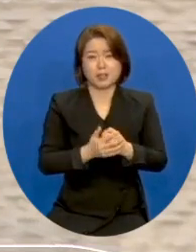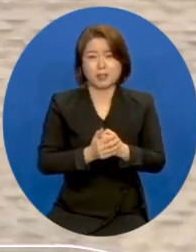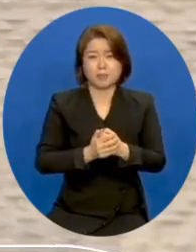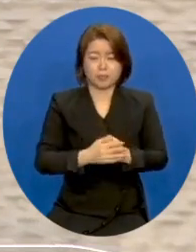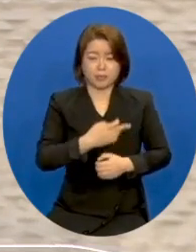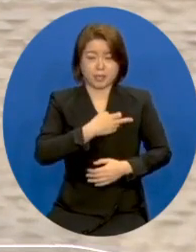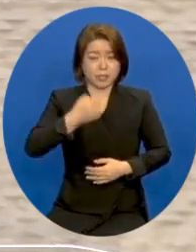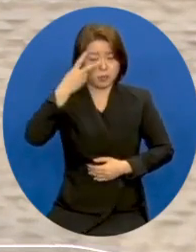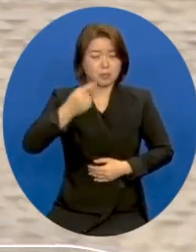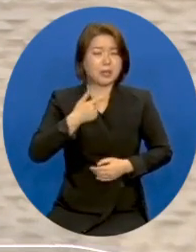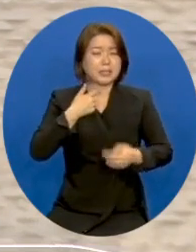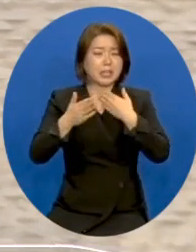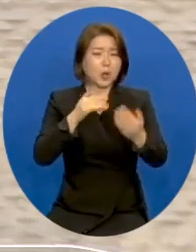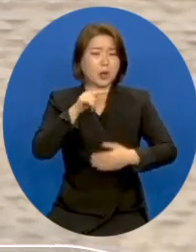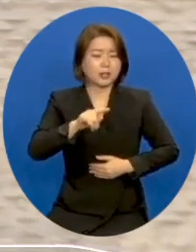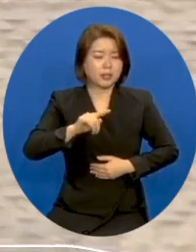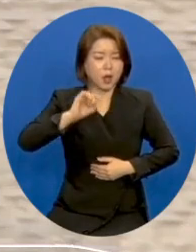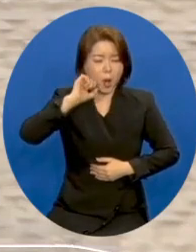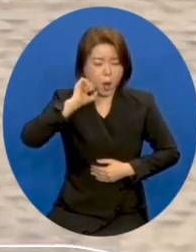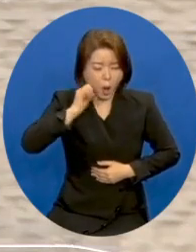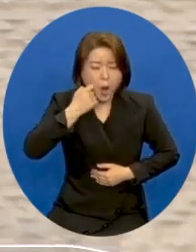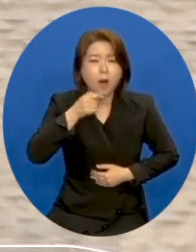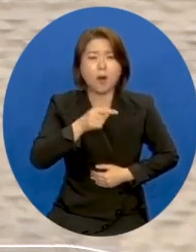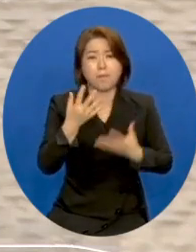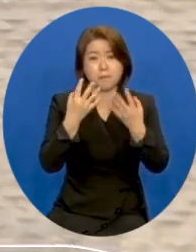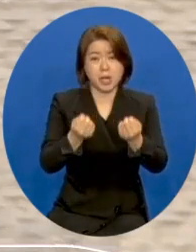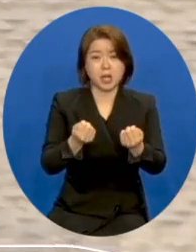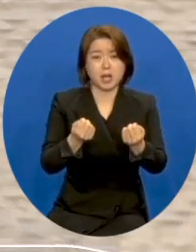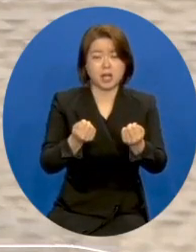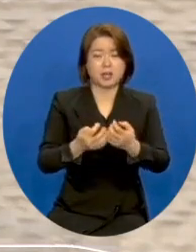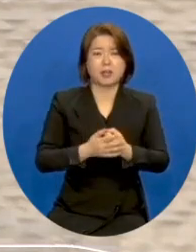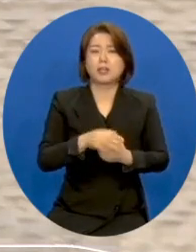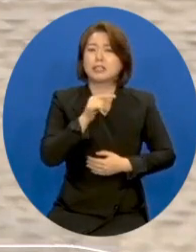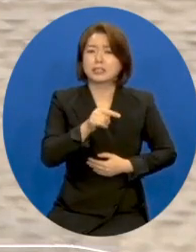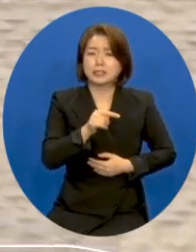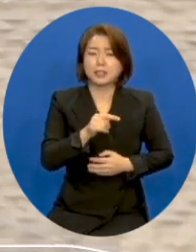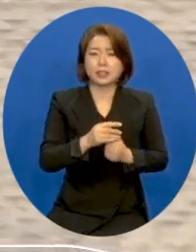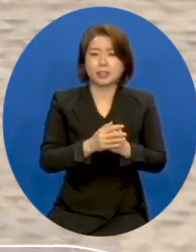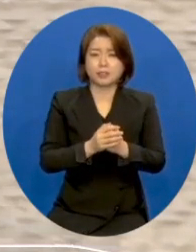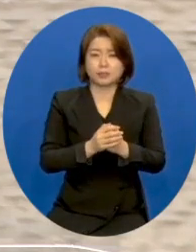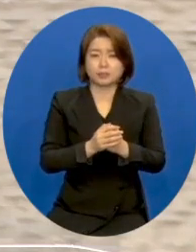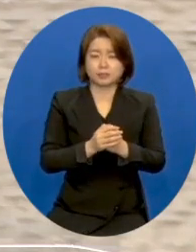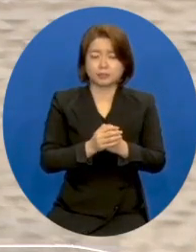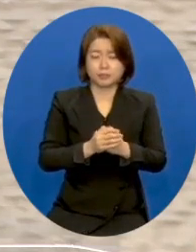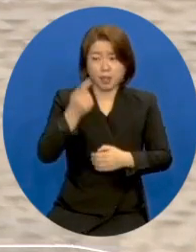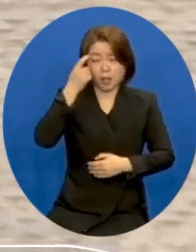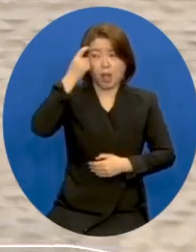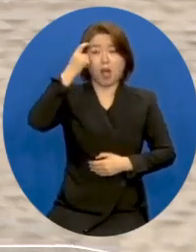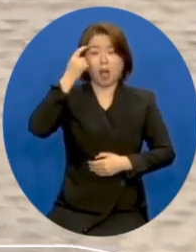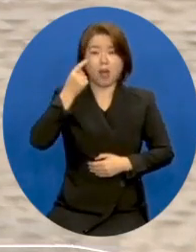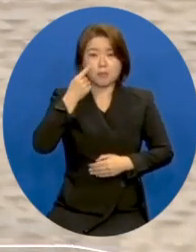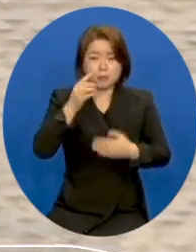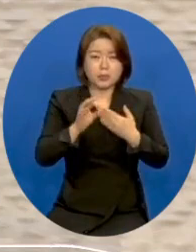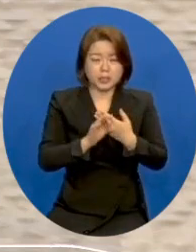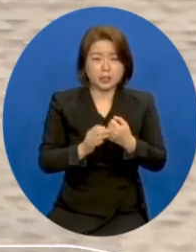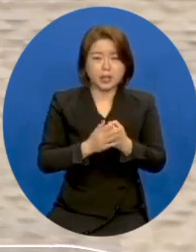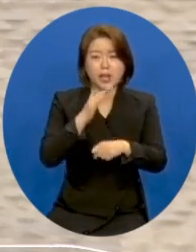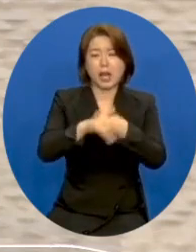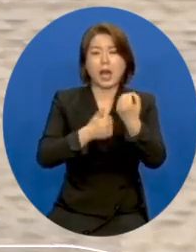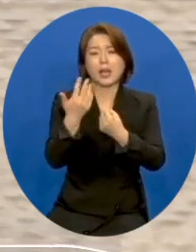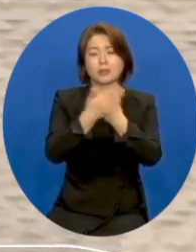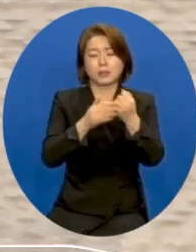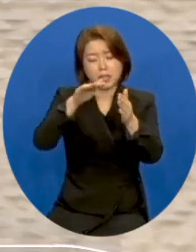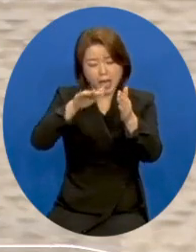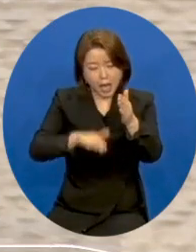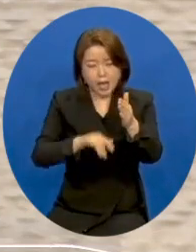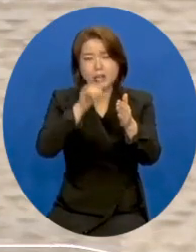사도 바울이 겪었던 그 말할 수 없었던 어려움, 그게 깨닫고 보니까 하나님의 은혜 안에